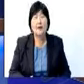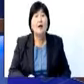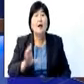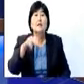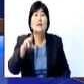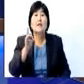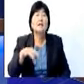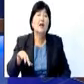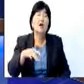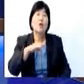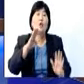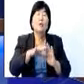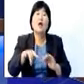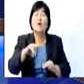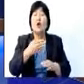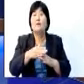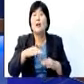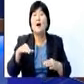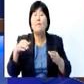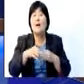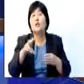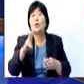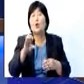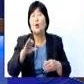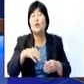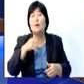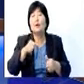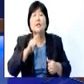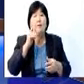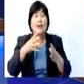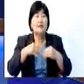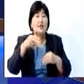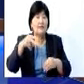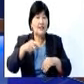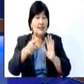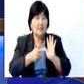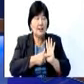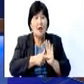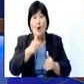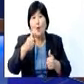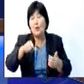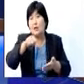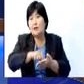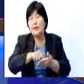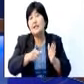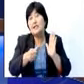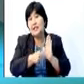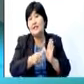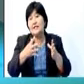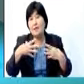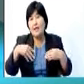В Сабдаринском районе под эгидой районного филиала партии «Нур Отан» прошел конкурс «Молодая семья 2017». В конкурсе приняли участие 6